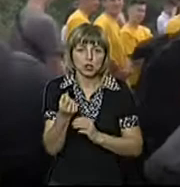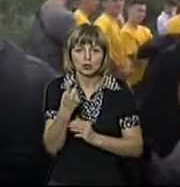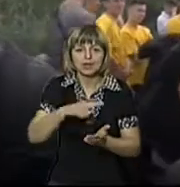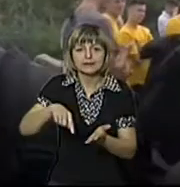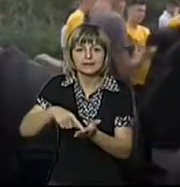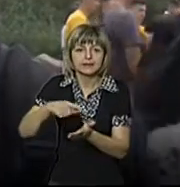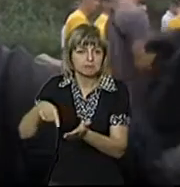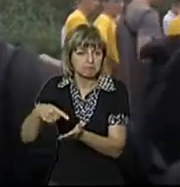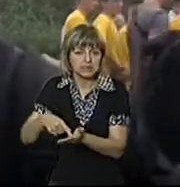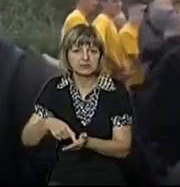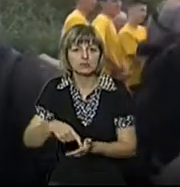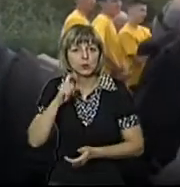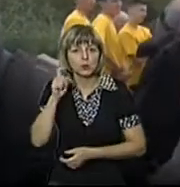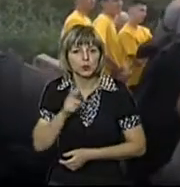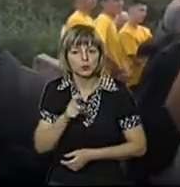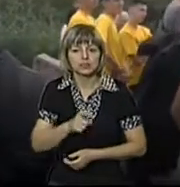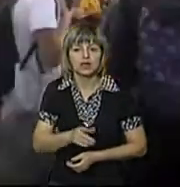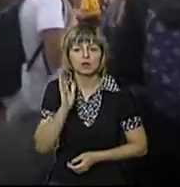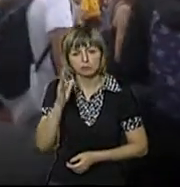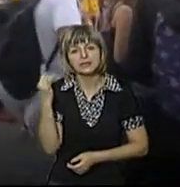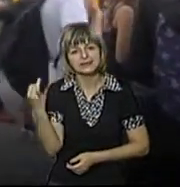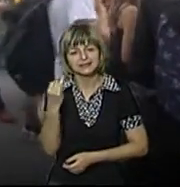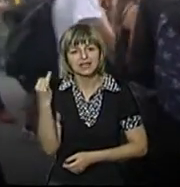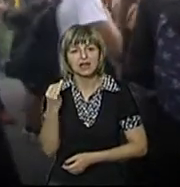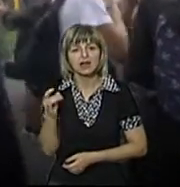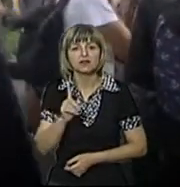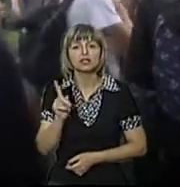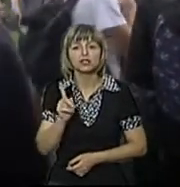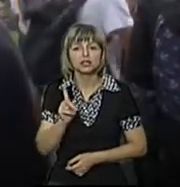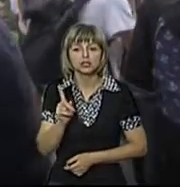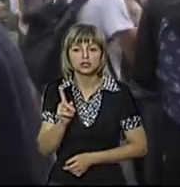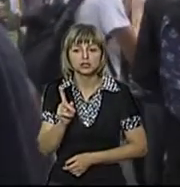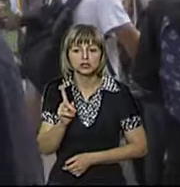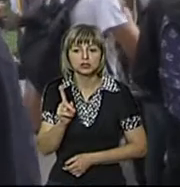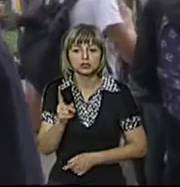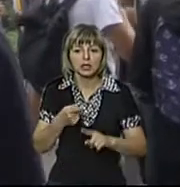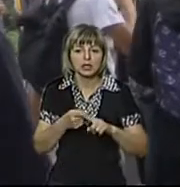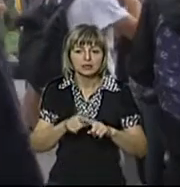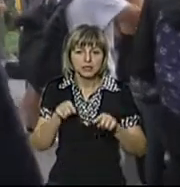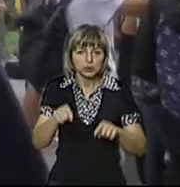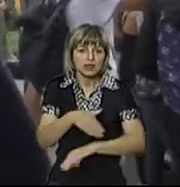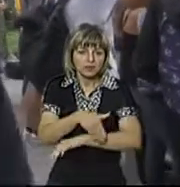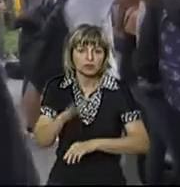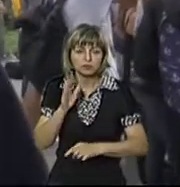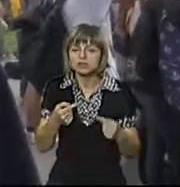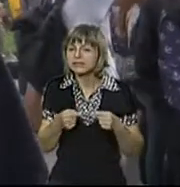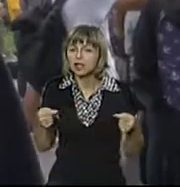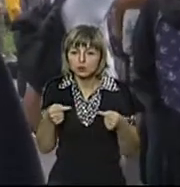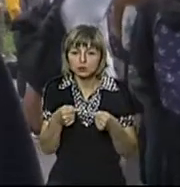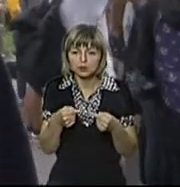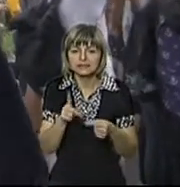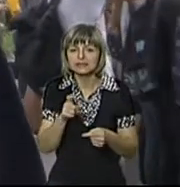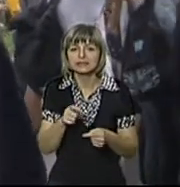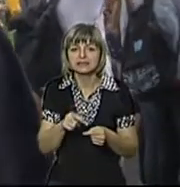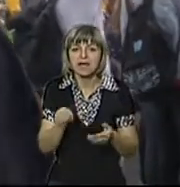«Вій». По Гоголю буде цікаво. Що ці будуть, це точно, тому що це за